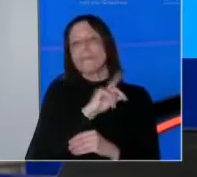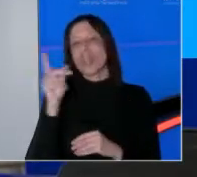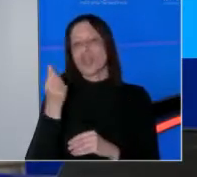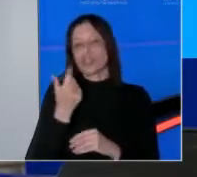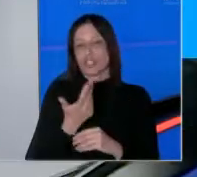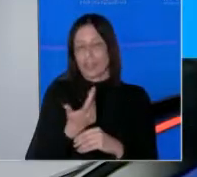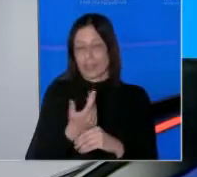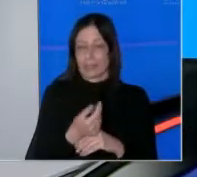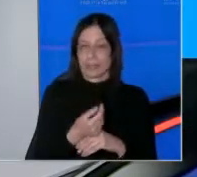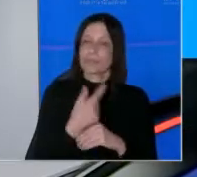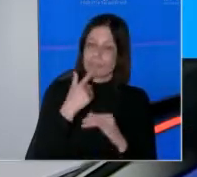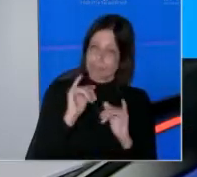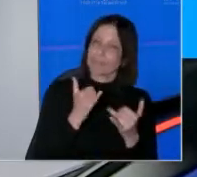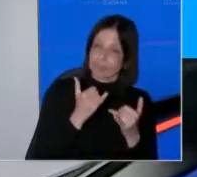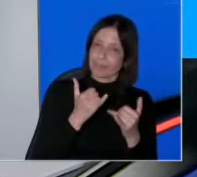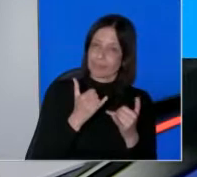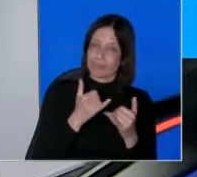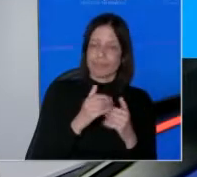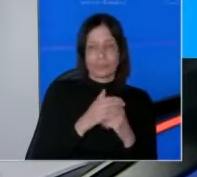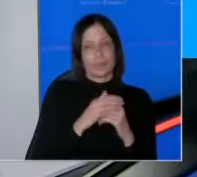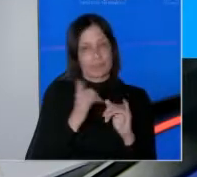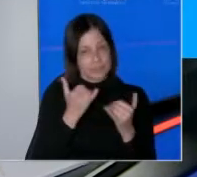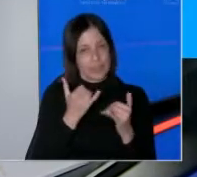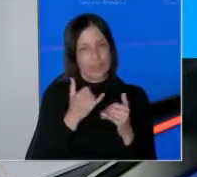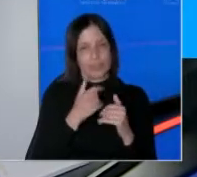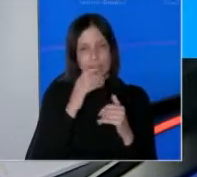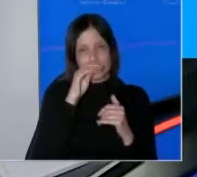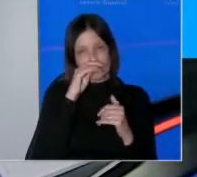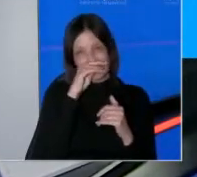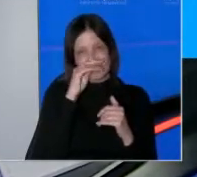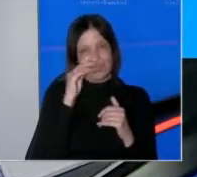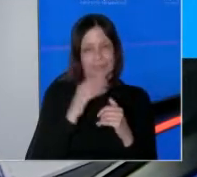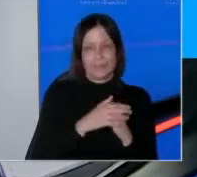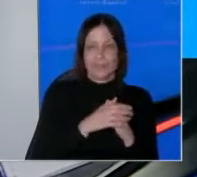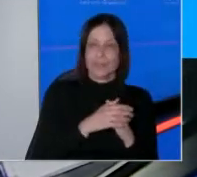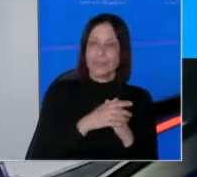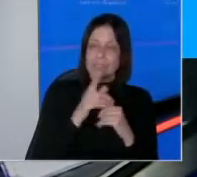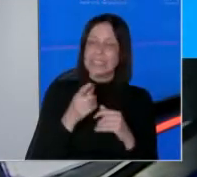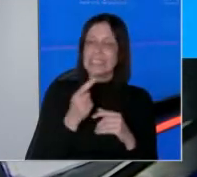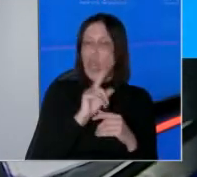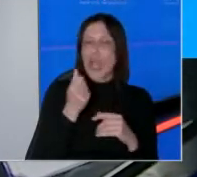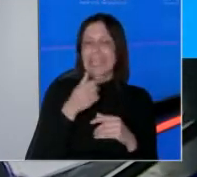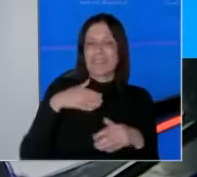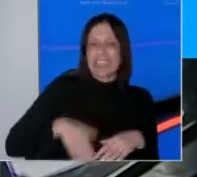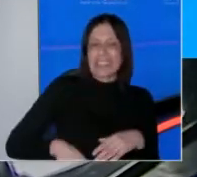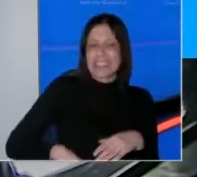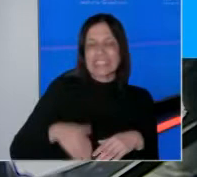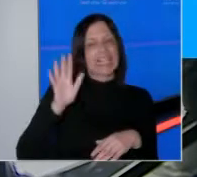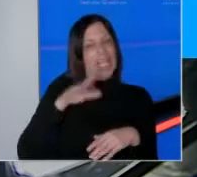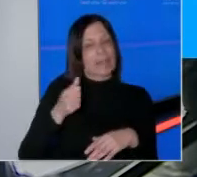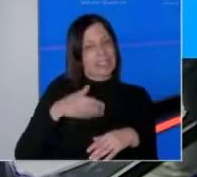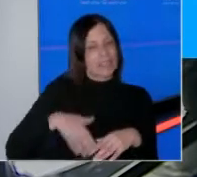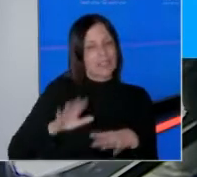ב2 מיליון שקלים. נכון, נכון. זה לא, לא כסף כיס. זה כסף כיס, קודם כל גם כסף כיס,